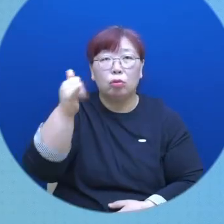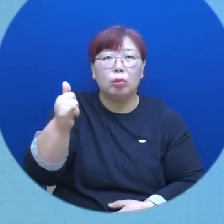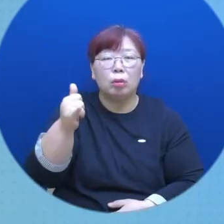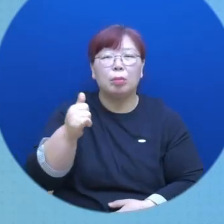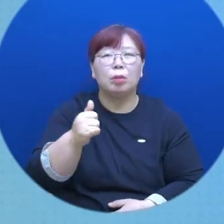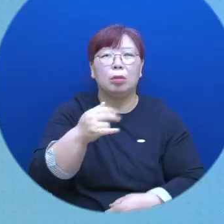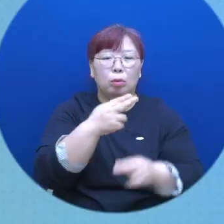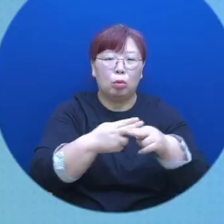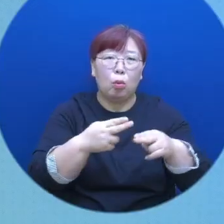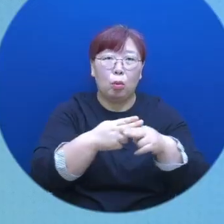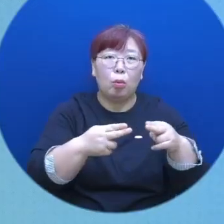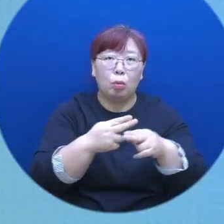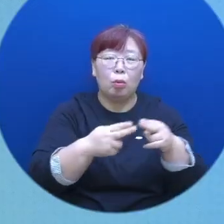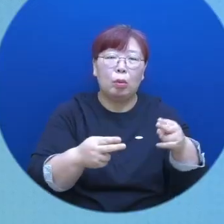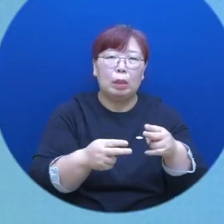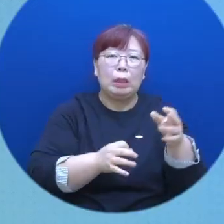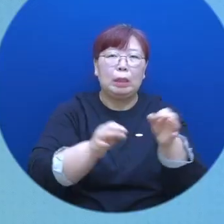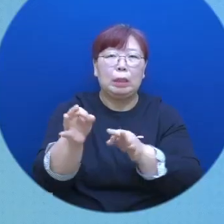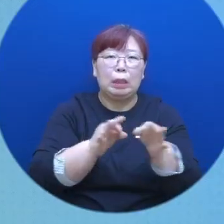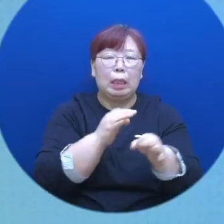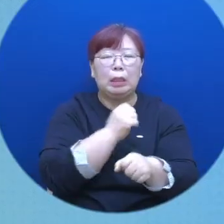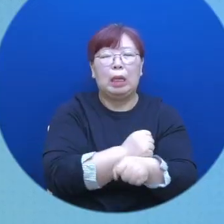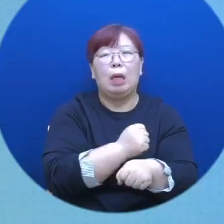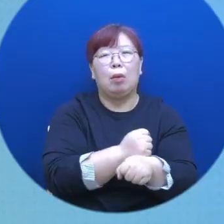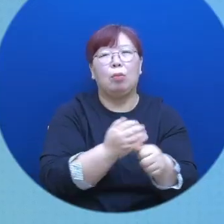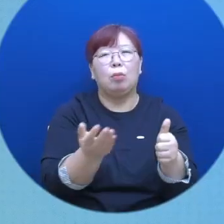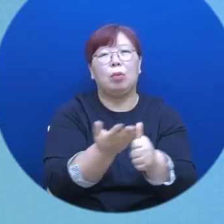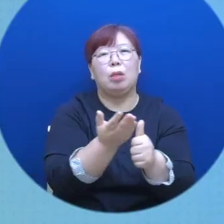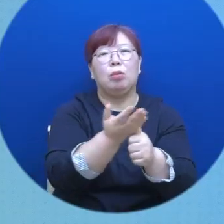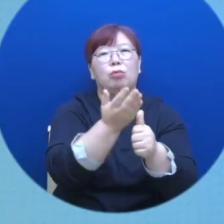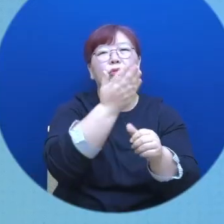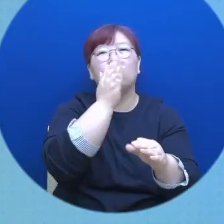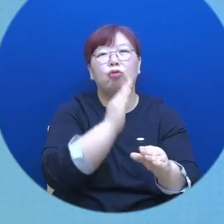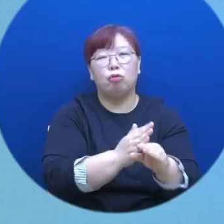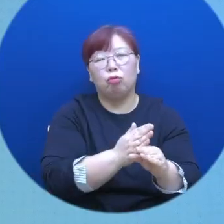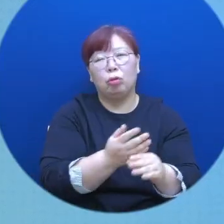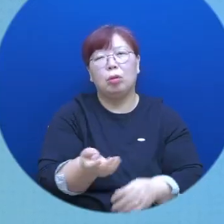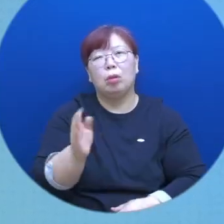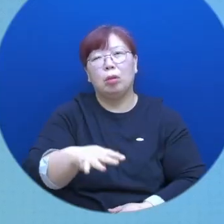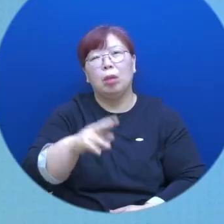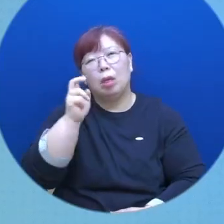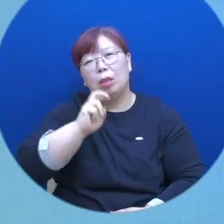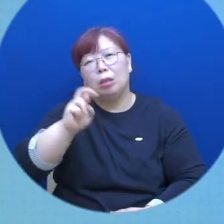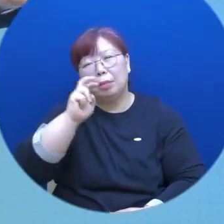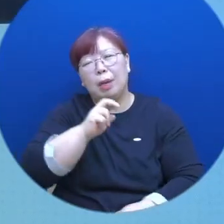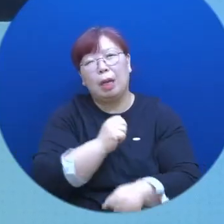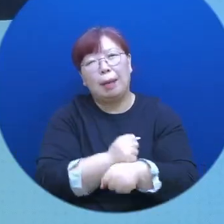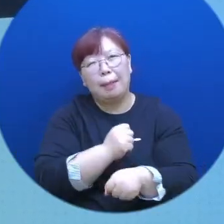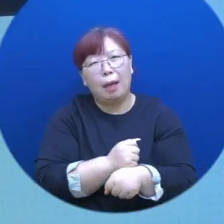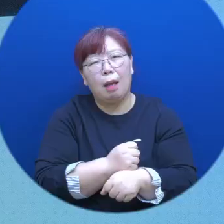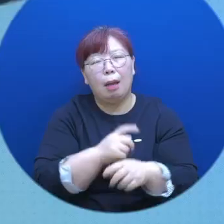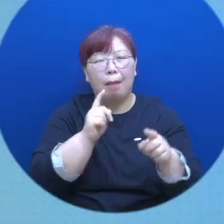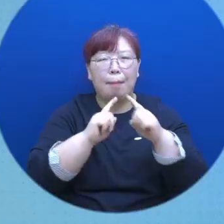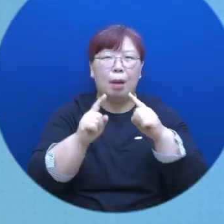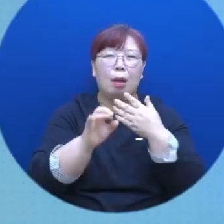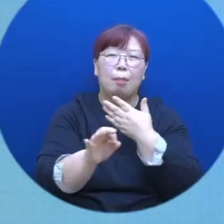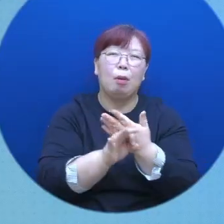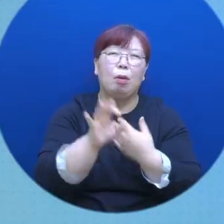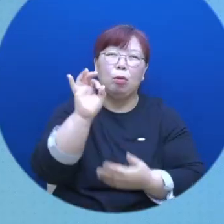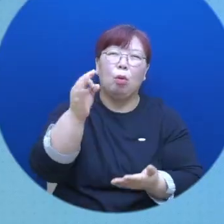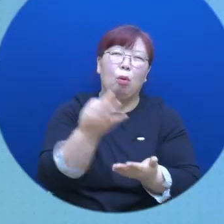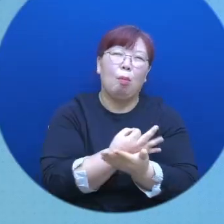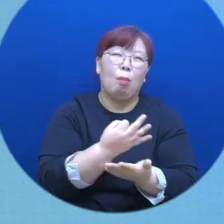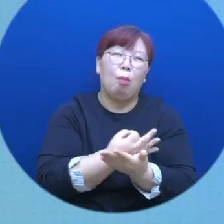하면서 자기를 키우고 있어요. 그런데 음악을 한다? 돈 벌 일이